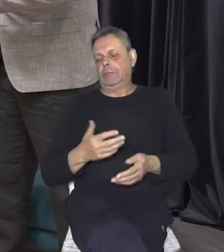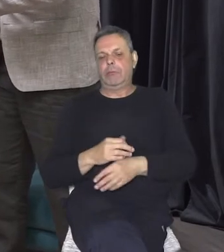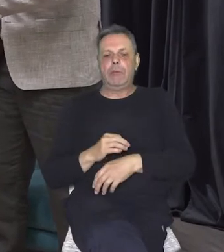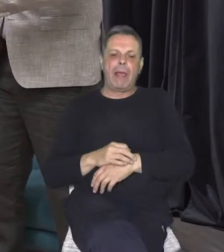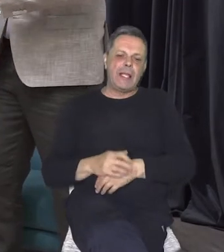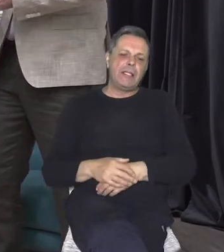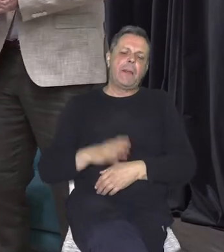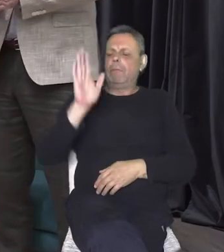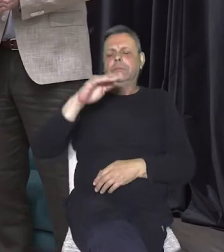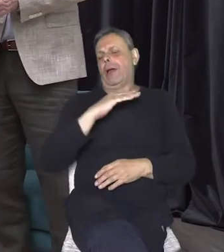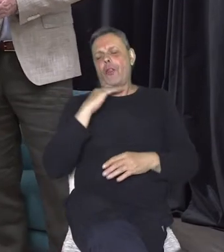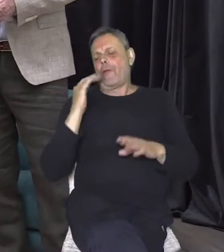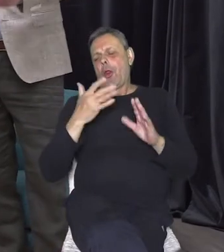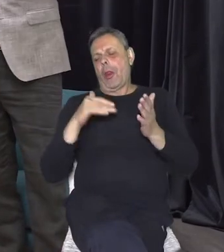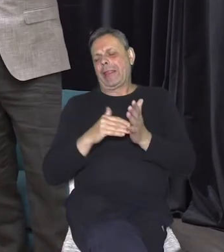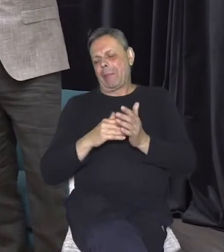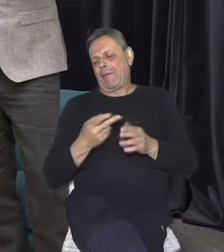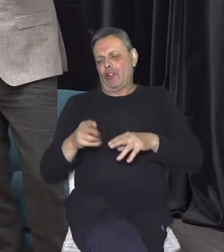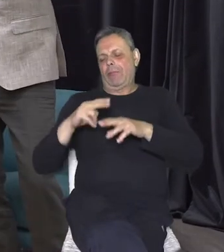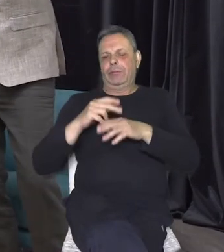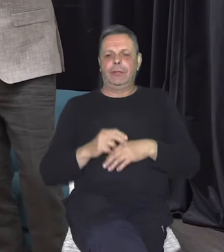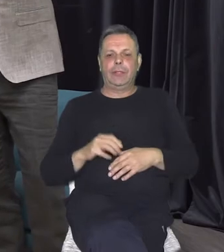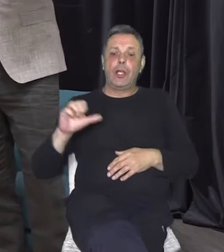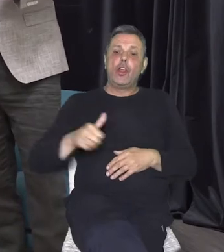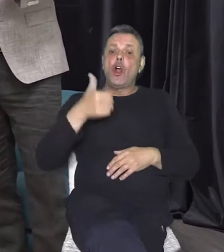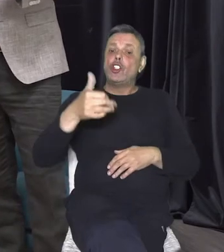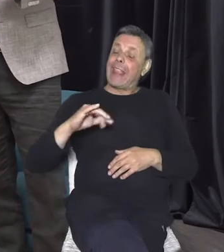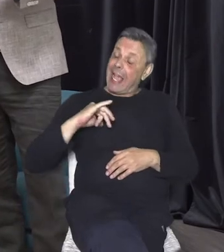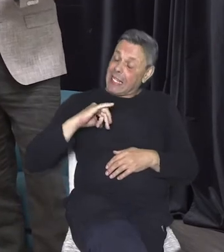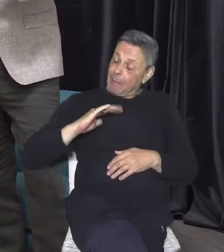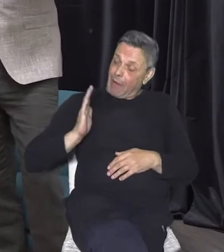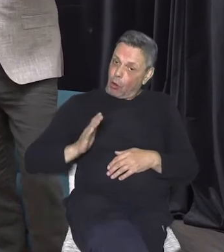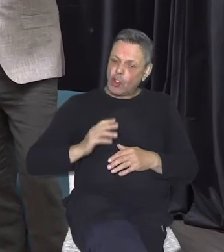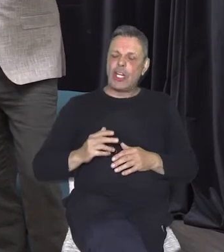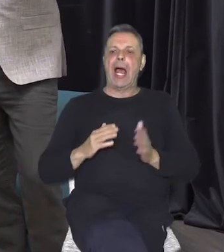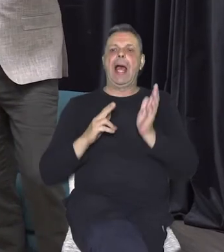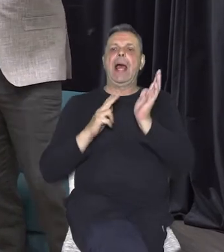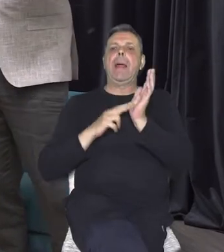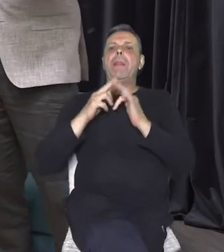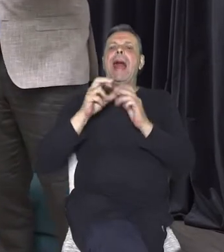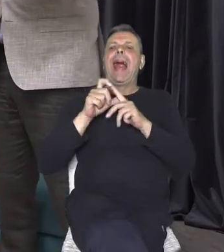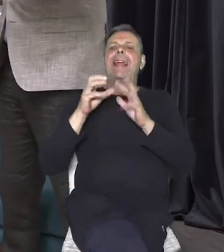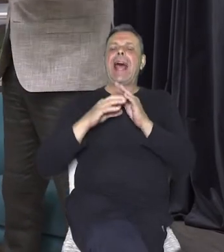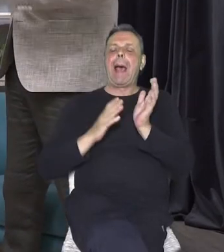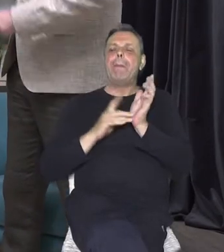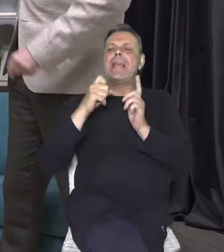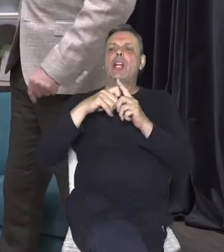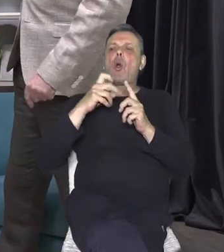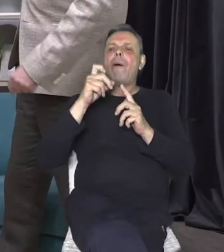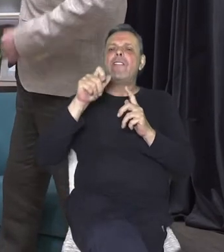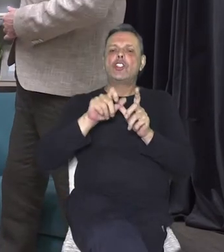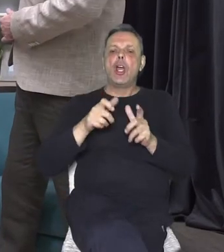treba, dovoljno. Biće dovoljno. I još jedna zanimljiva gošća, Nada Mirković, koja je